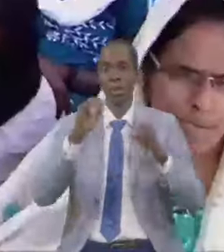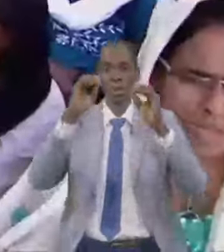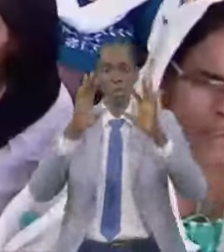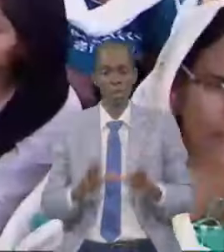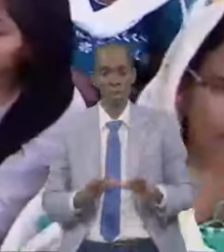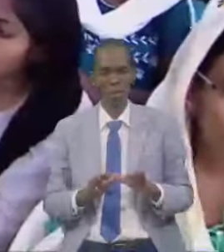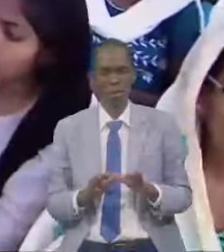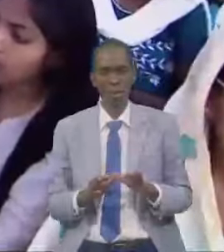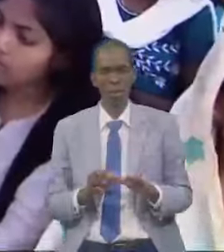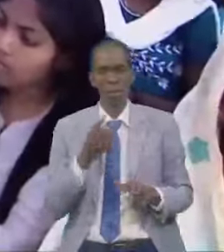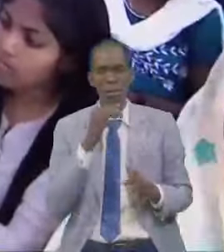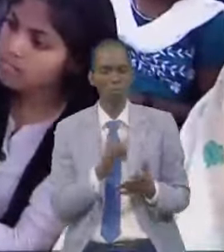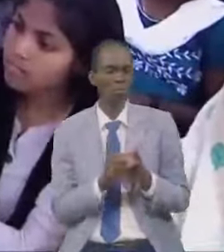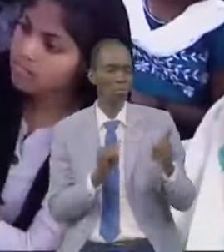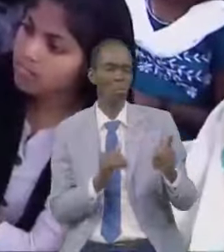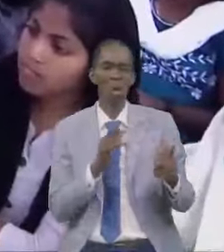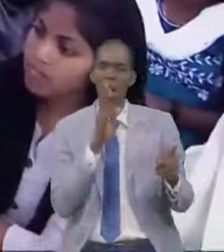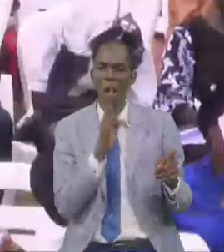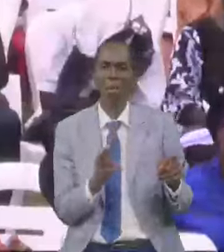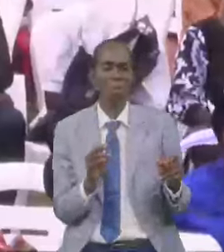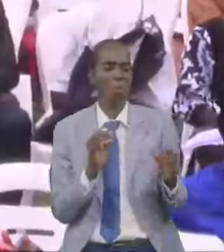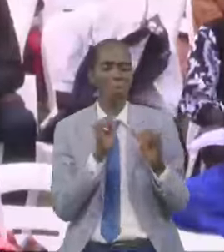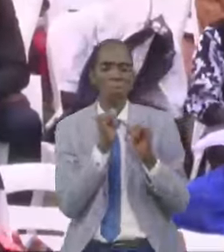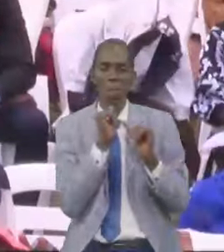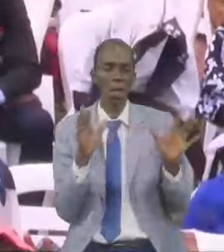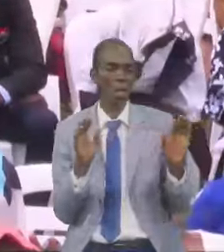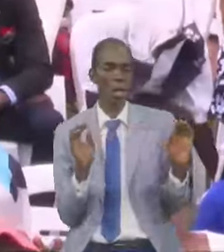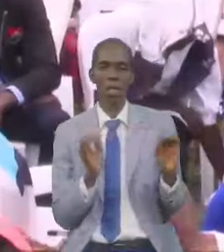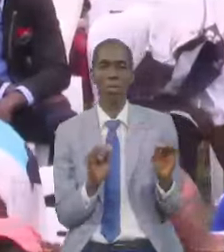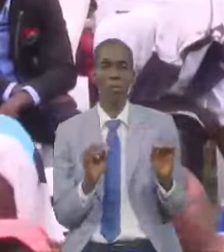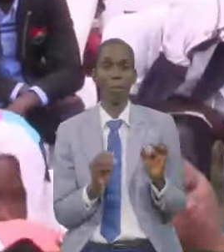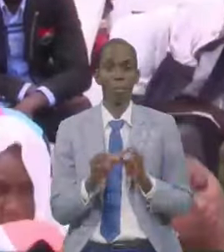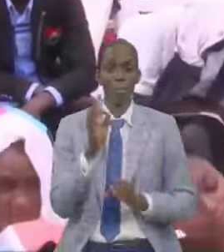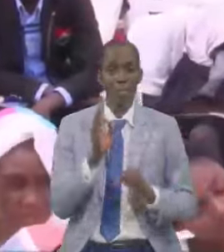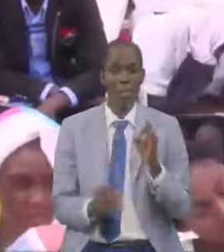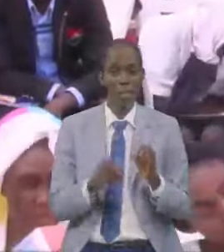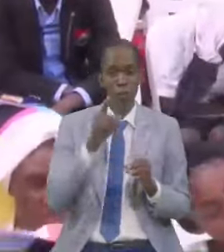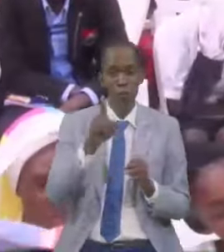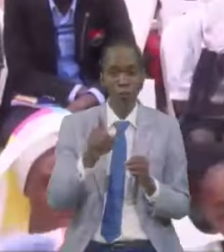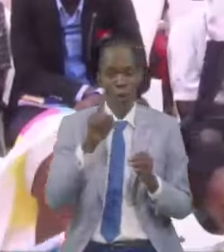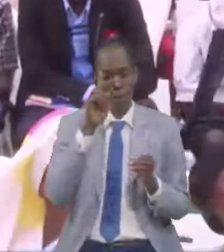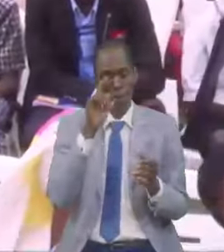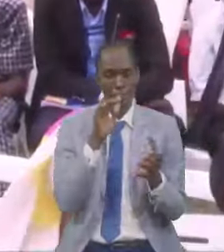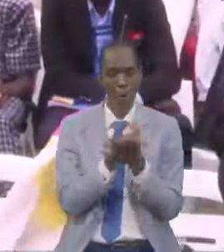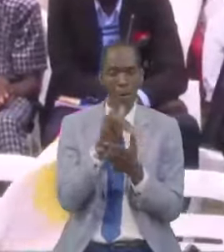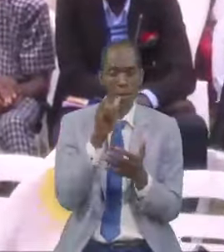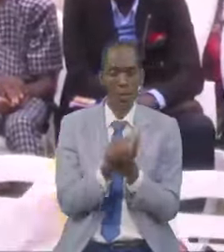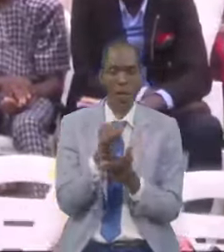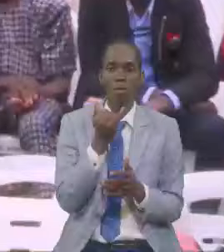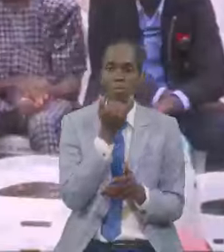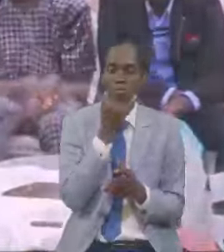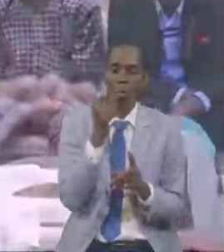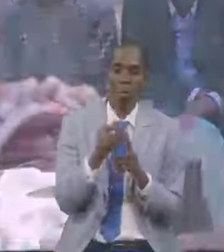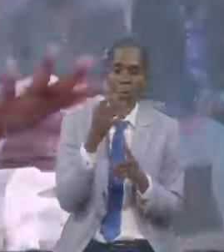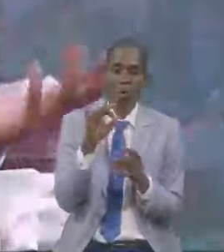ఇక్కడ గమనించినట్లయితే మనం ఏమీ కాని స్థితిలో ఉండిపోతాం. If you internalize the words of that teacher, that word, you